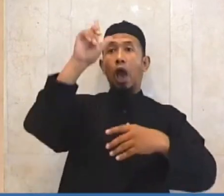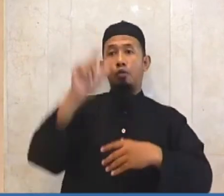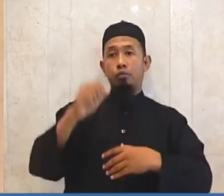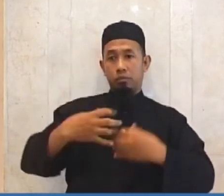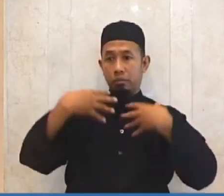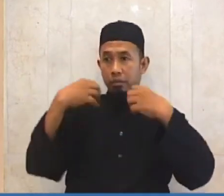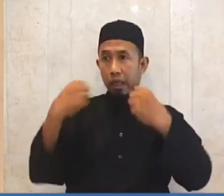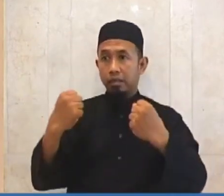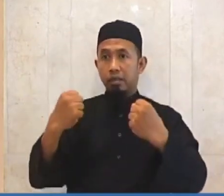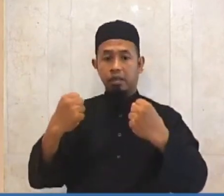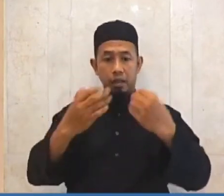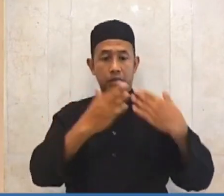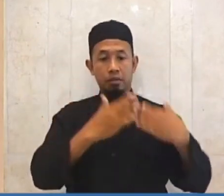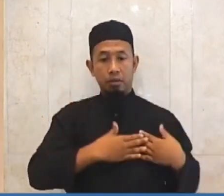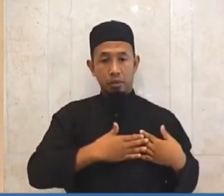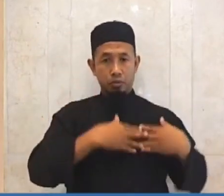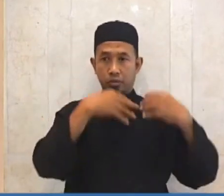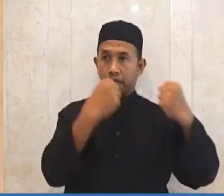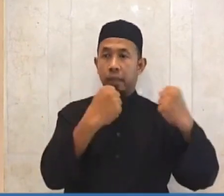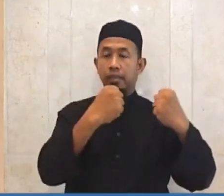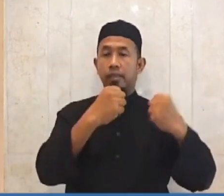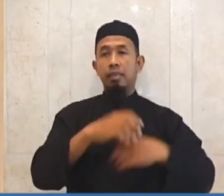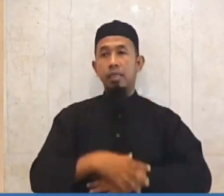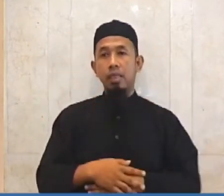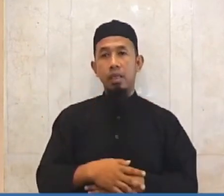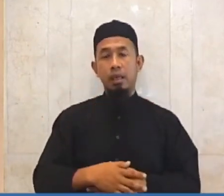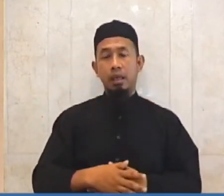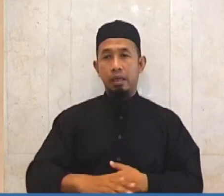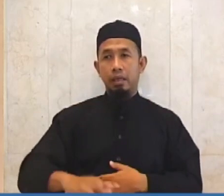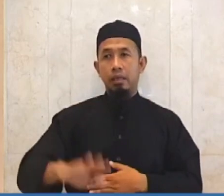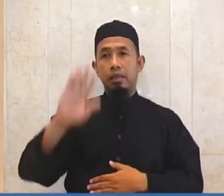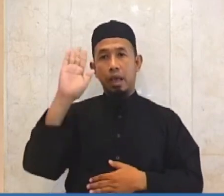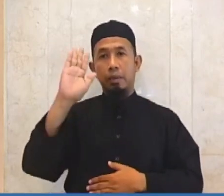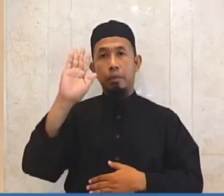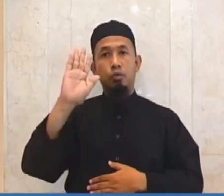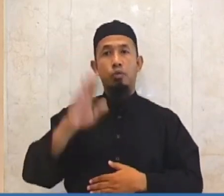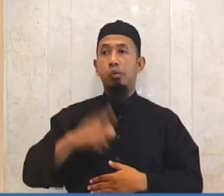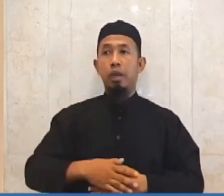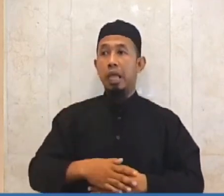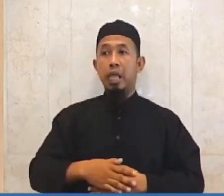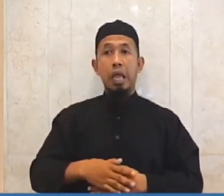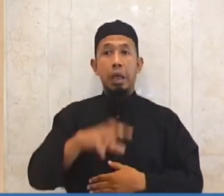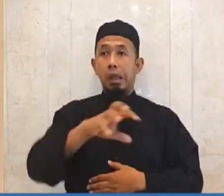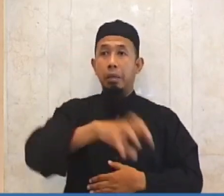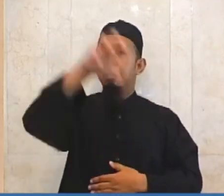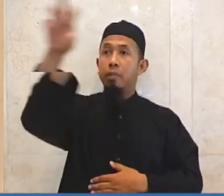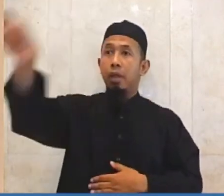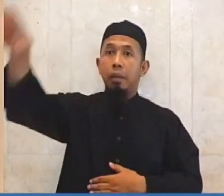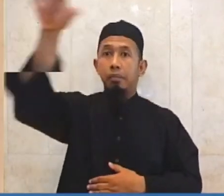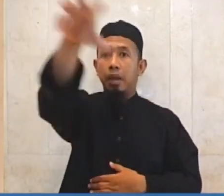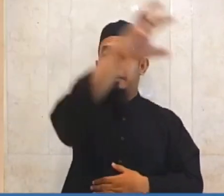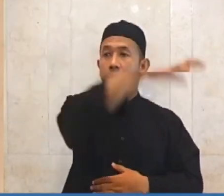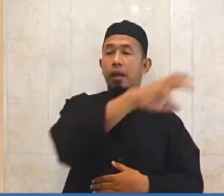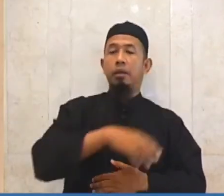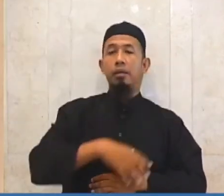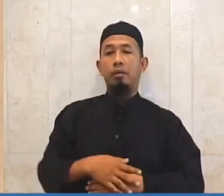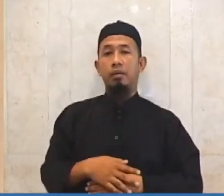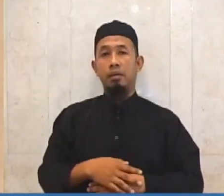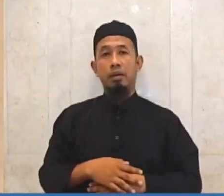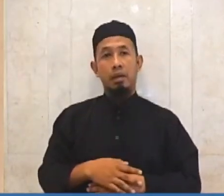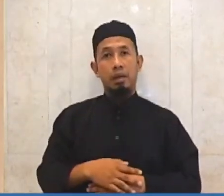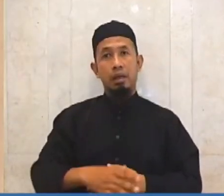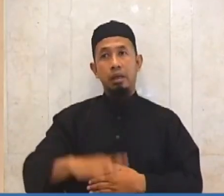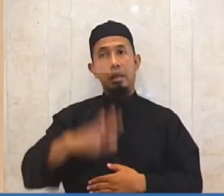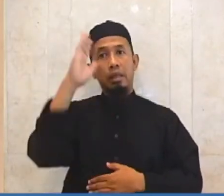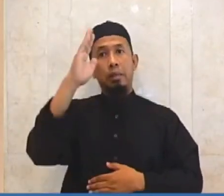harus Har sehat mereka siap ditempatkan di seluruh wilayah tanah air mereka siap untuk berlayar di